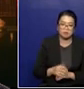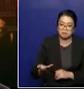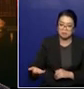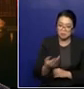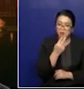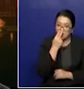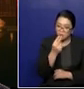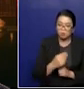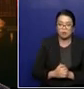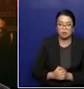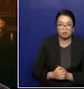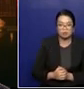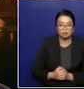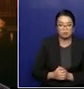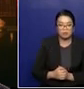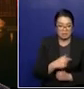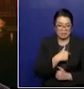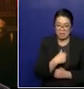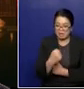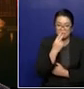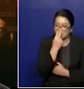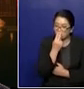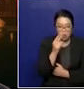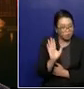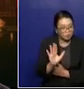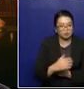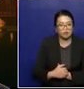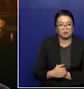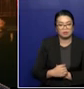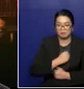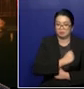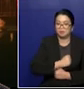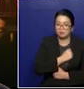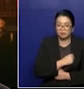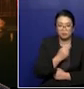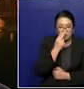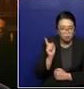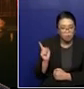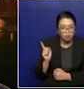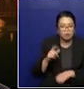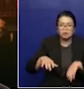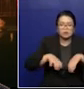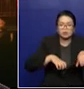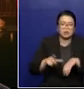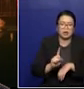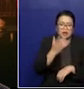ลี่ยนไปดูละครใช้ช่วงนี้ฮะเพราะอะไรฮะก็มันเป็นอย่างนี้ฮะท่านบริหารยังไง